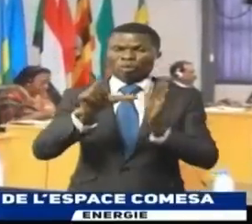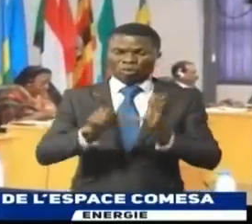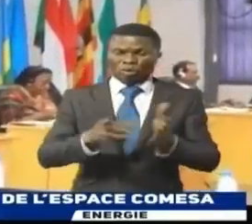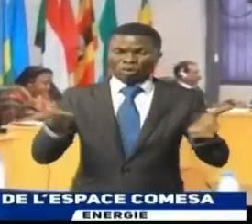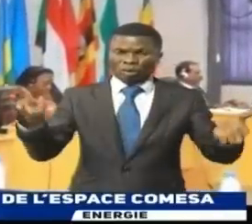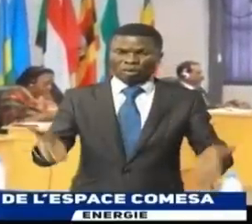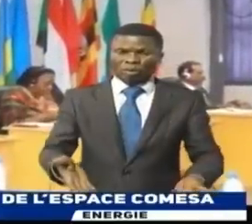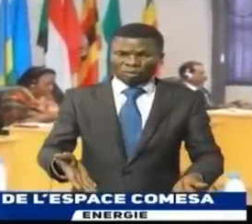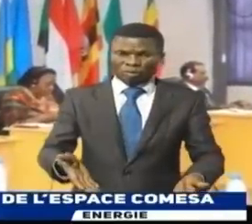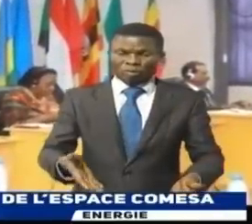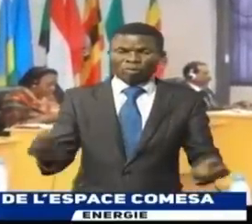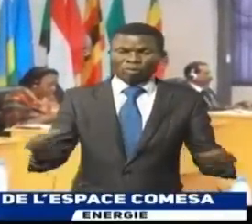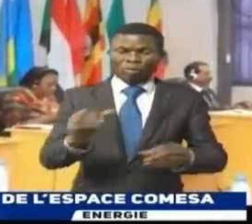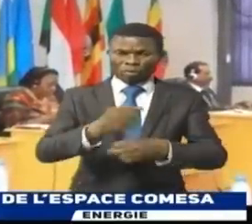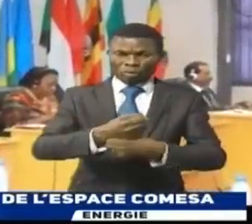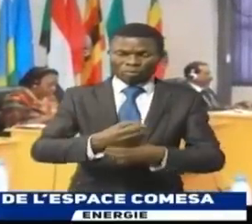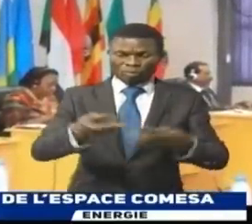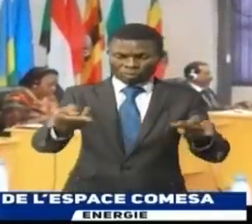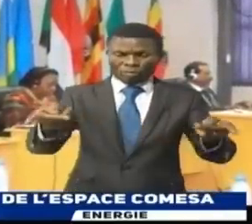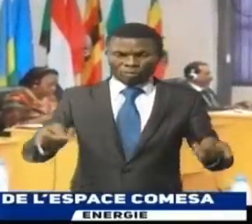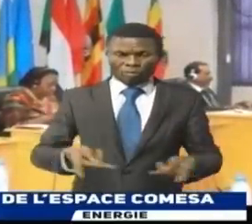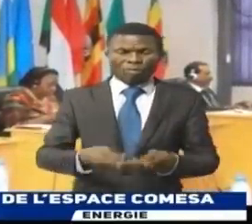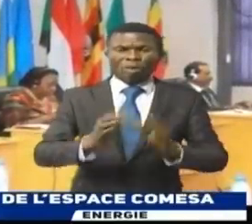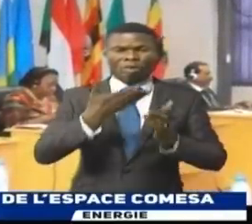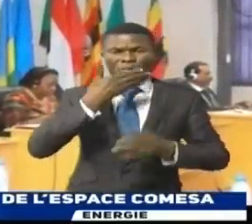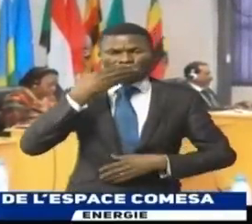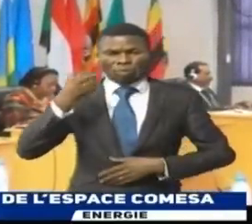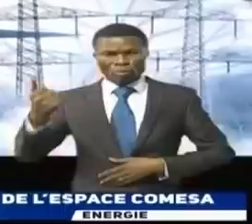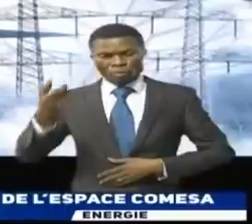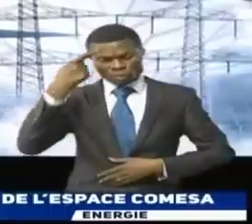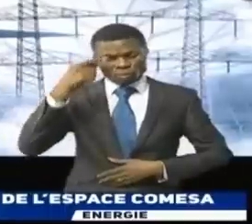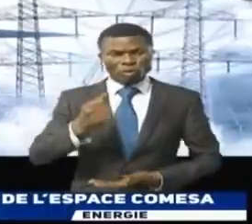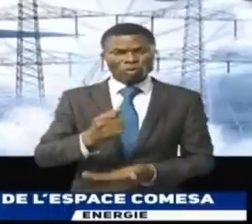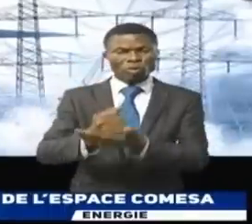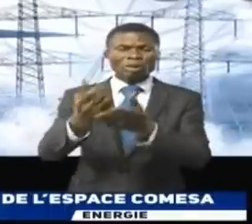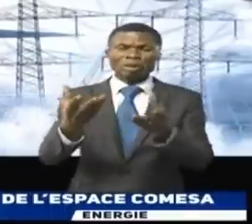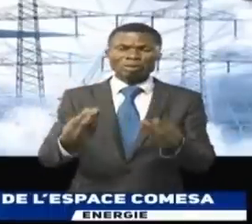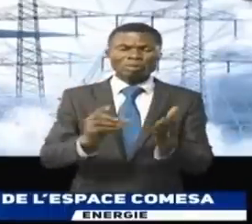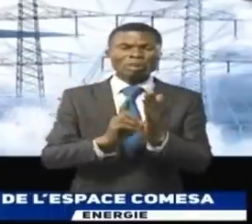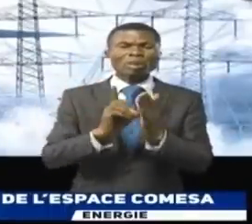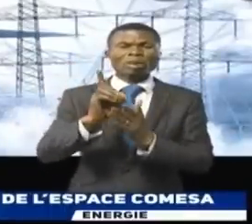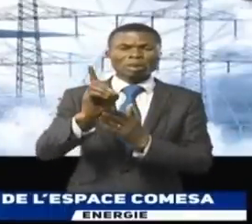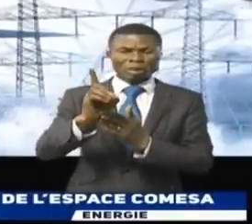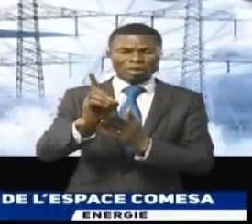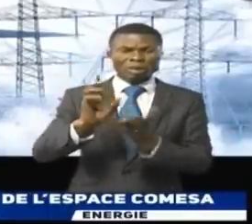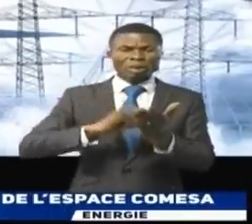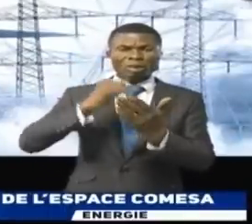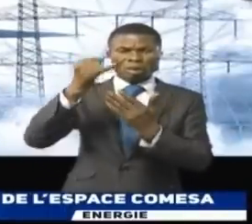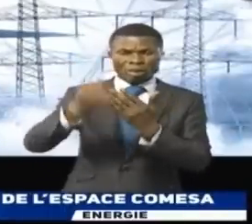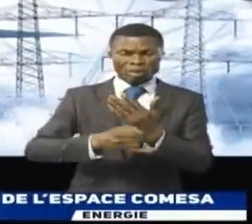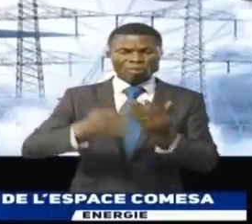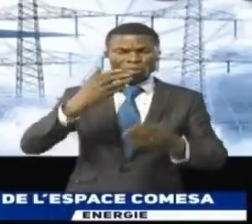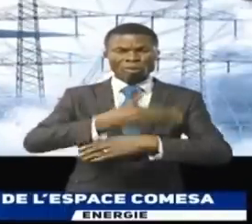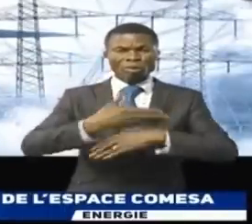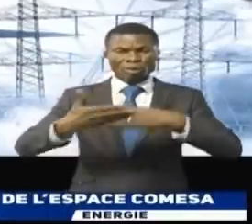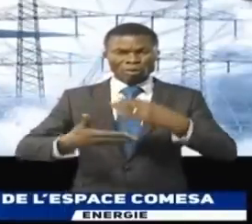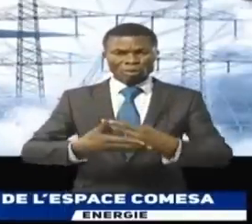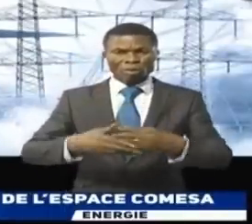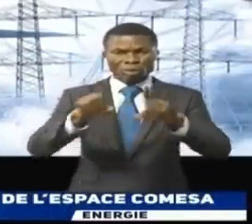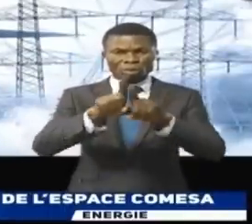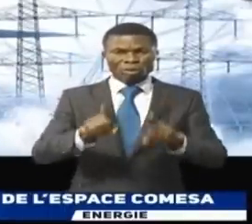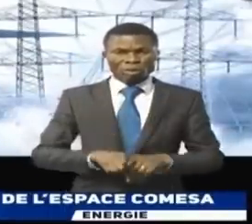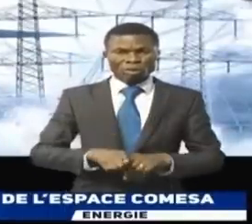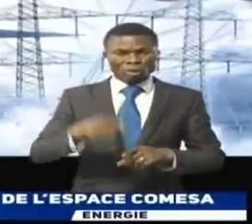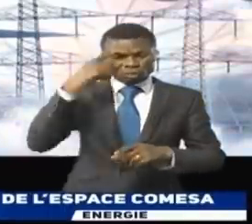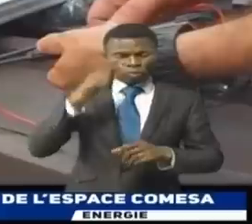existant afin de créer un environnement propice pour faciliter les développements des projets d'infrastructures, même pour les